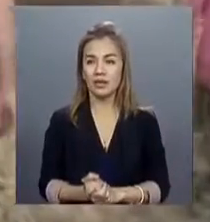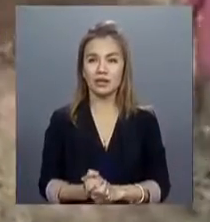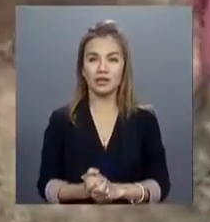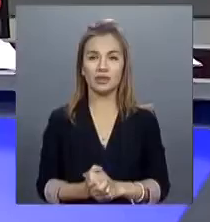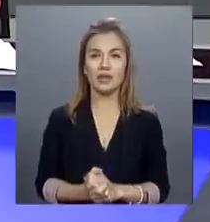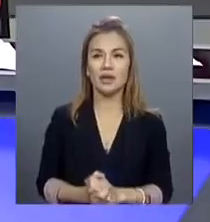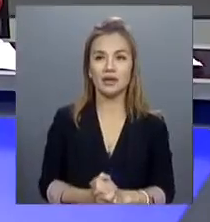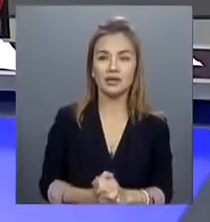10